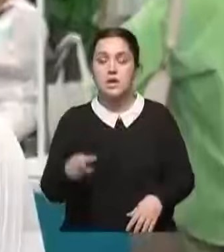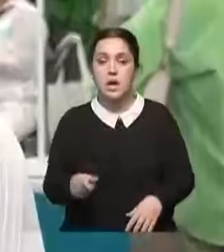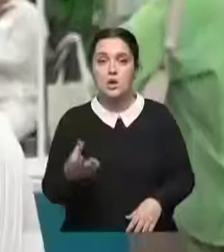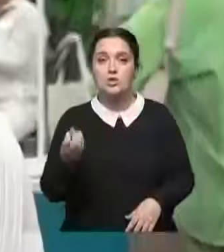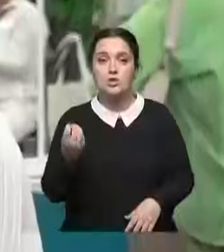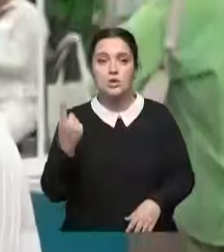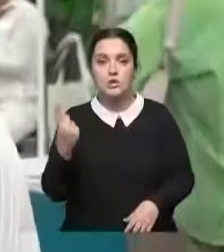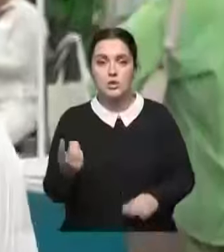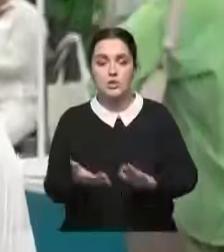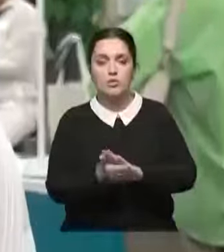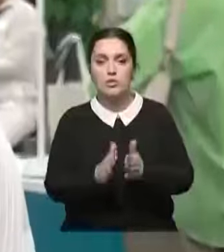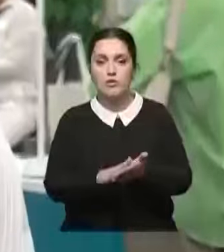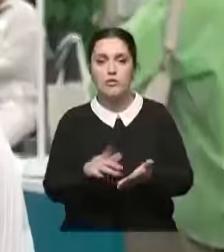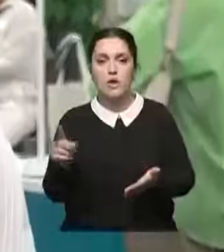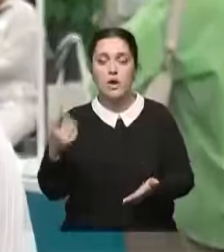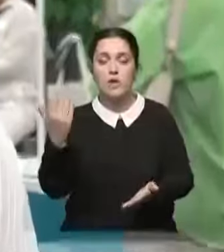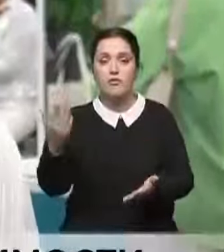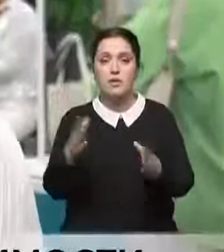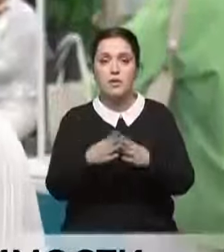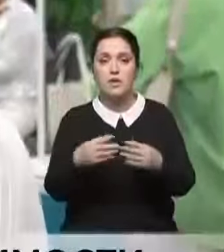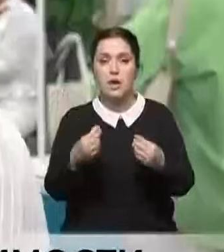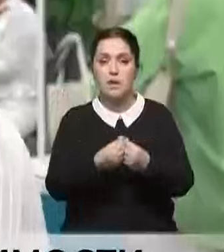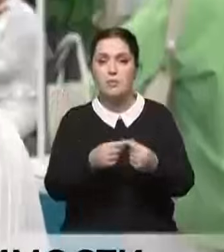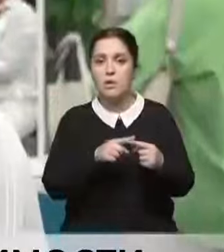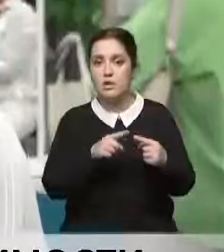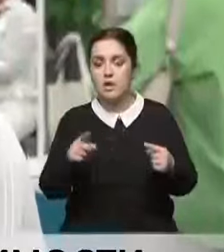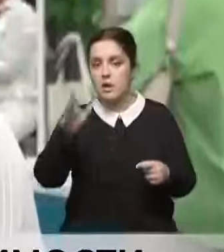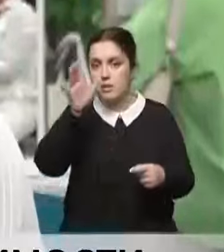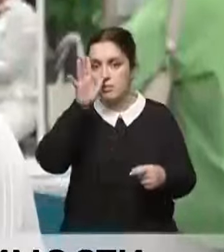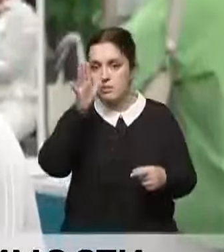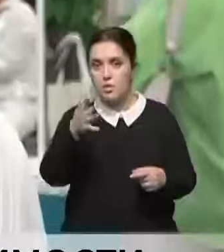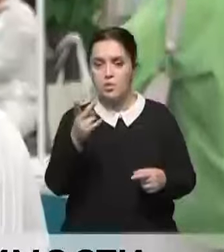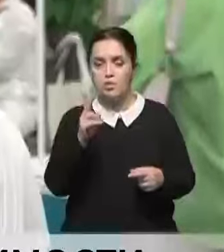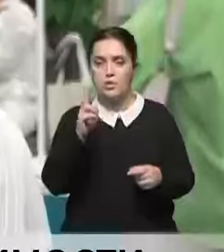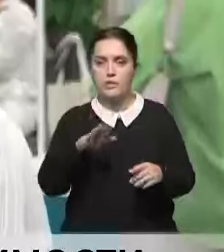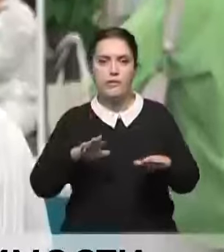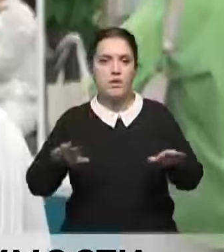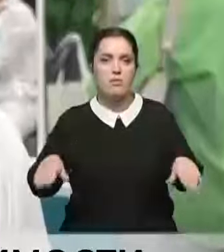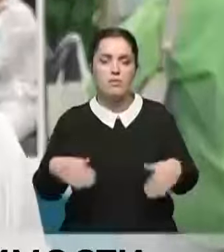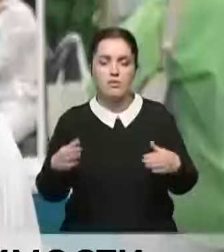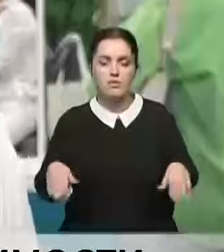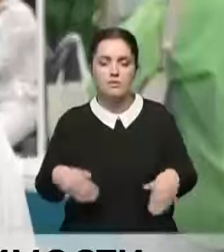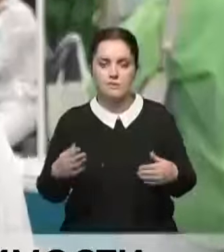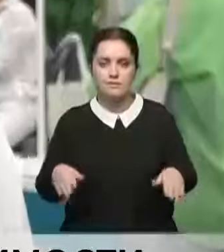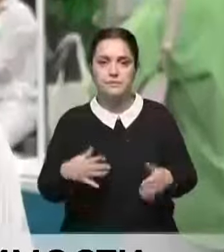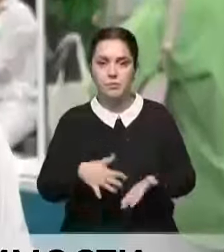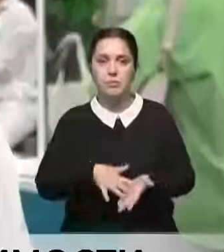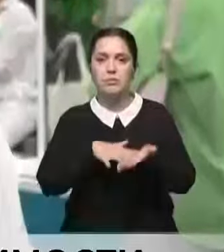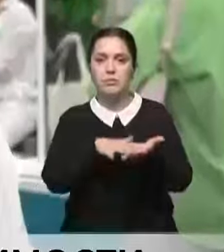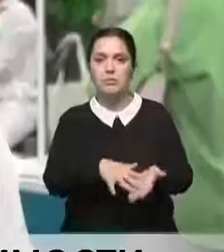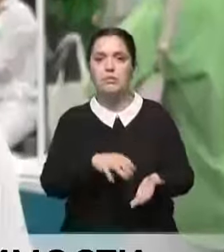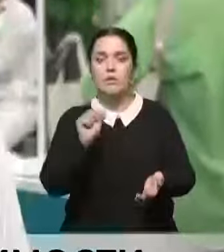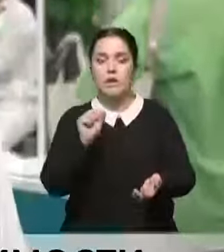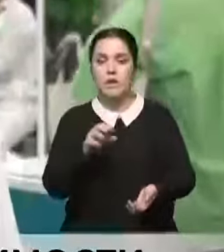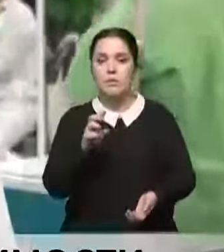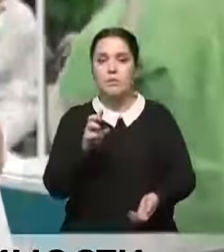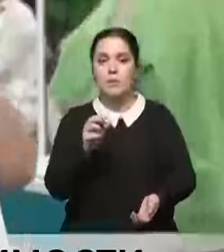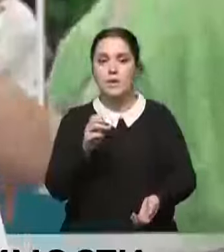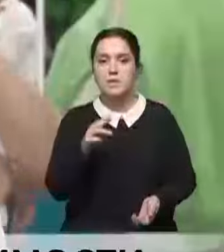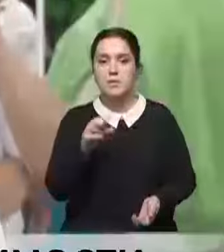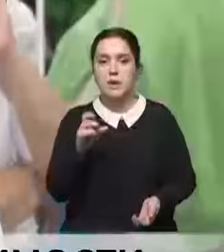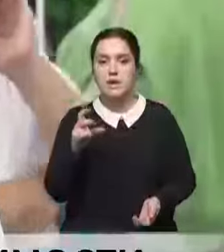Еще одно условие – заявитель и члены его семьи в течение последних 5 лет не должны иметь другое жилье. Подать заявку можно на портале